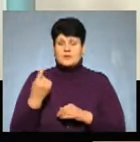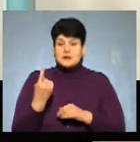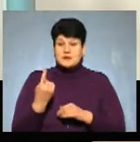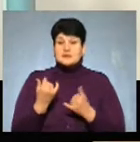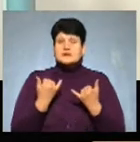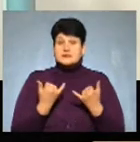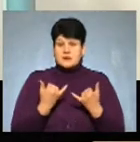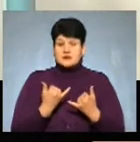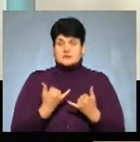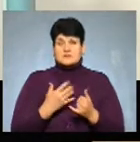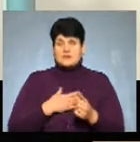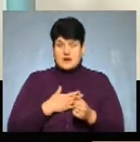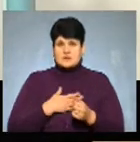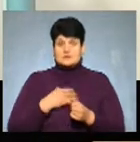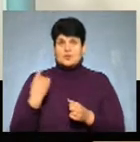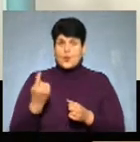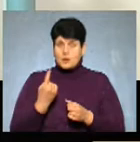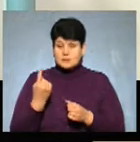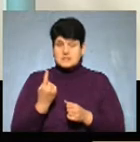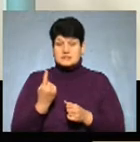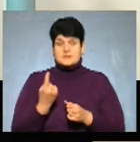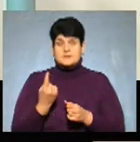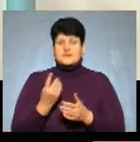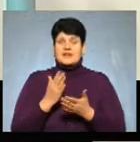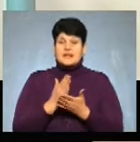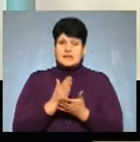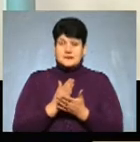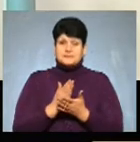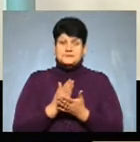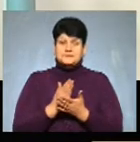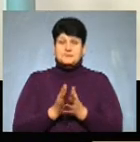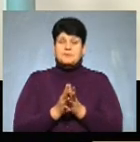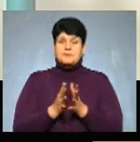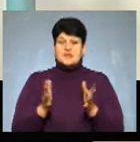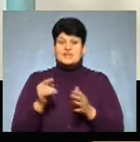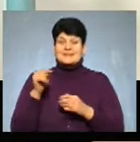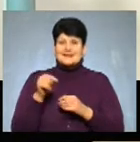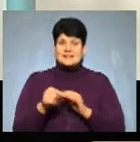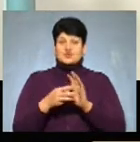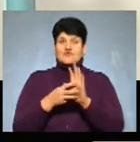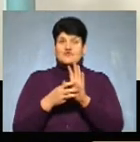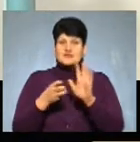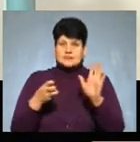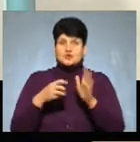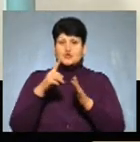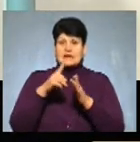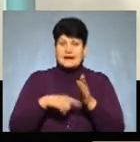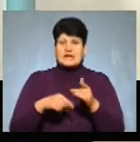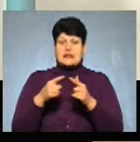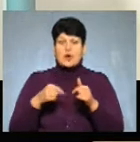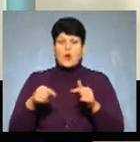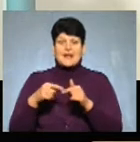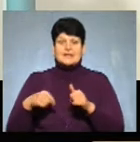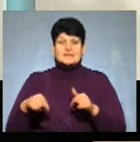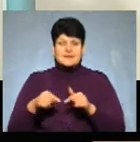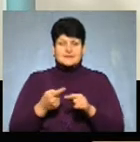час у нас в області діє більше 1800 релігійних